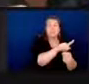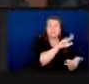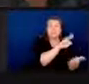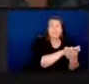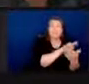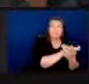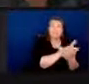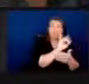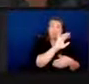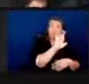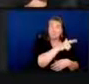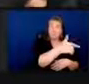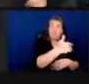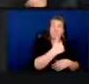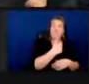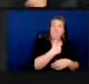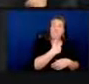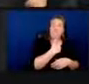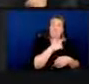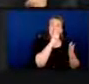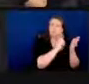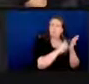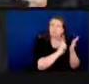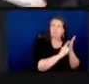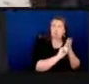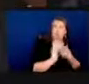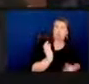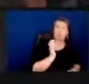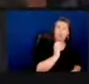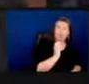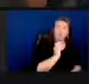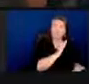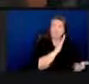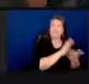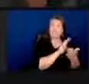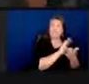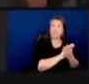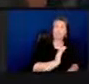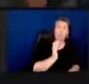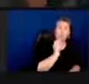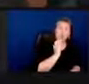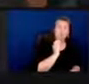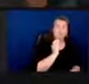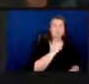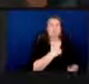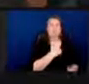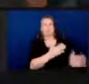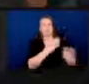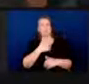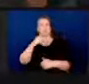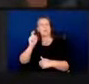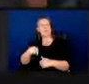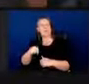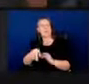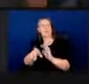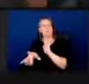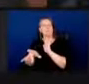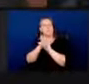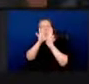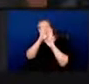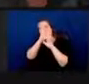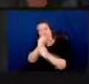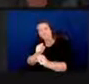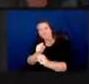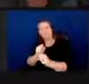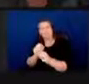بالنظر إلى مسائل مختلفة، ومن المهم أن نصل إلى طبعا